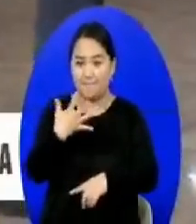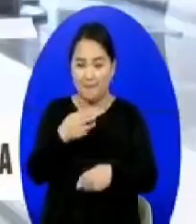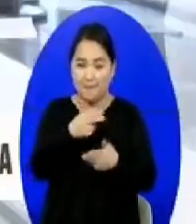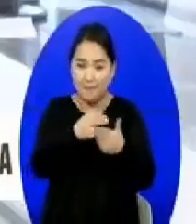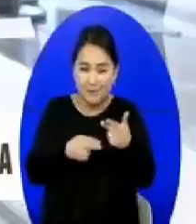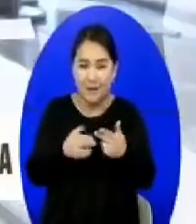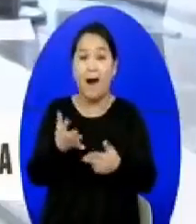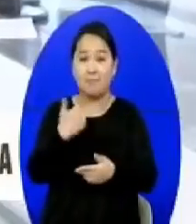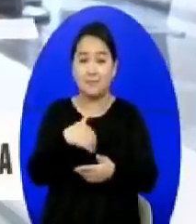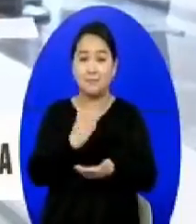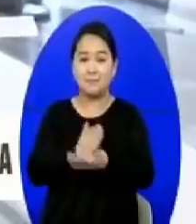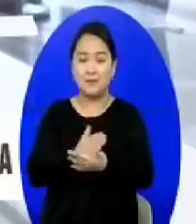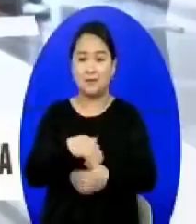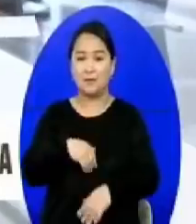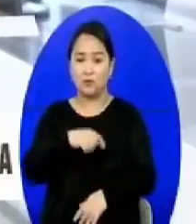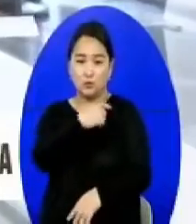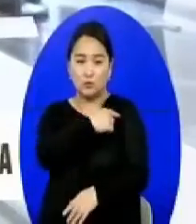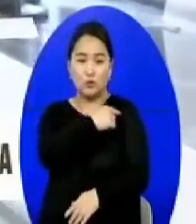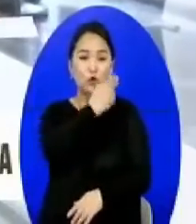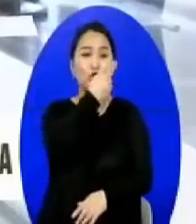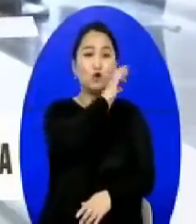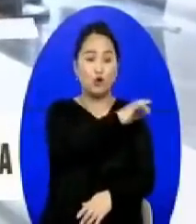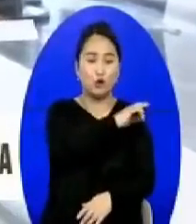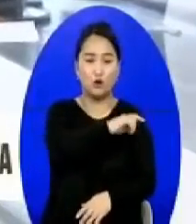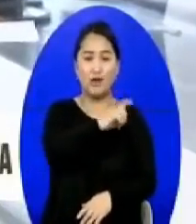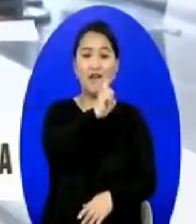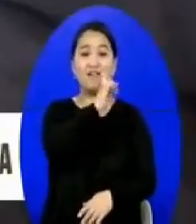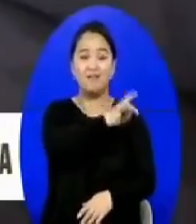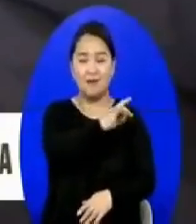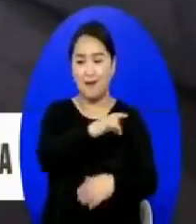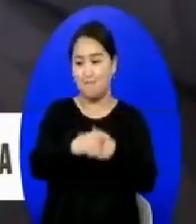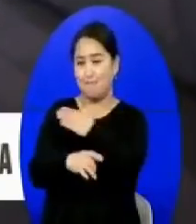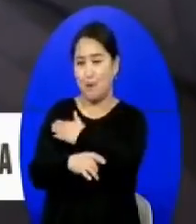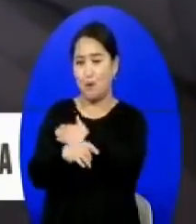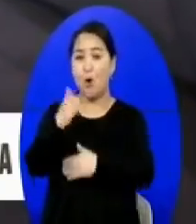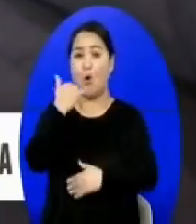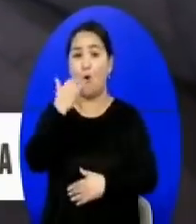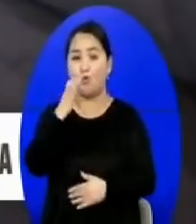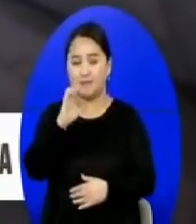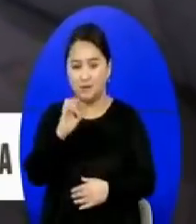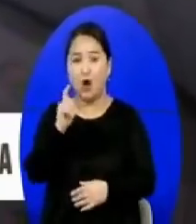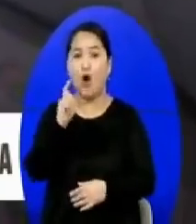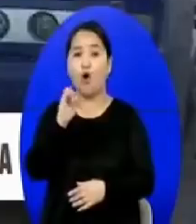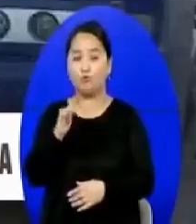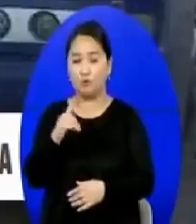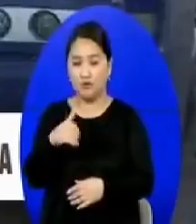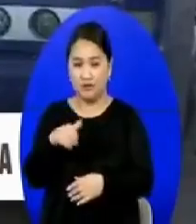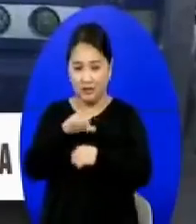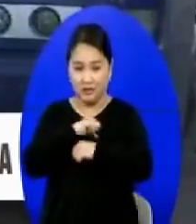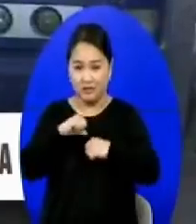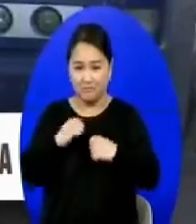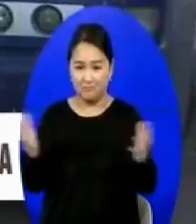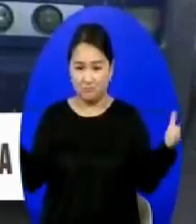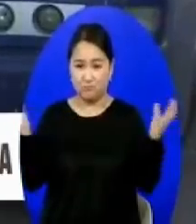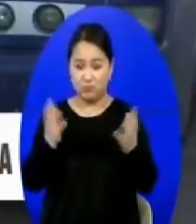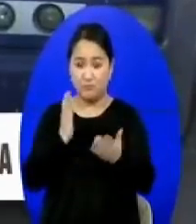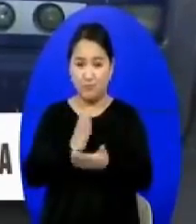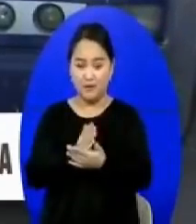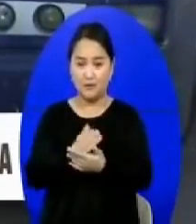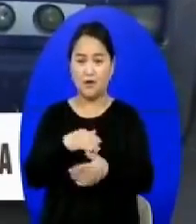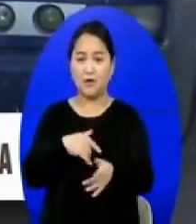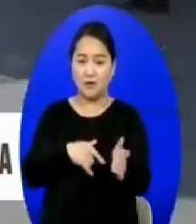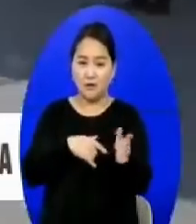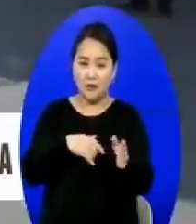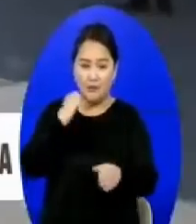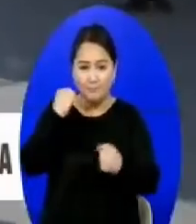байна. Зүүн талаас Дорнод, Хинти, баруун талаас Овс, Ховд, Хөвсгөл зэрэг аймгийн иргэд их байна. Тиймээс үйлчлэх тээврийн хэрэгслийн тоог